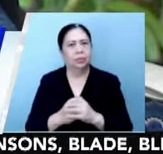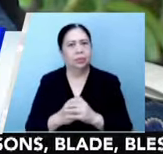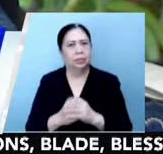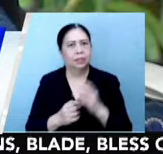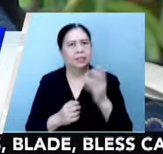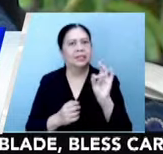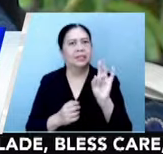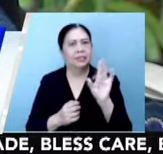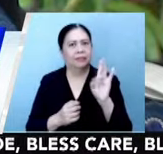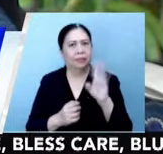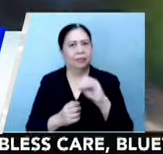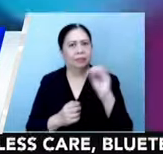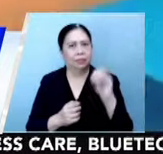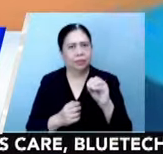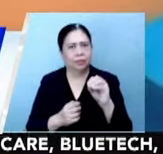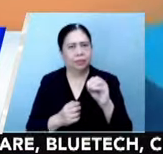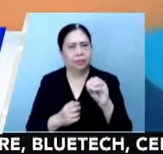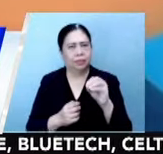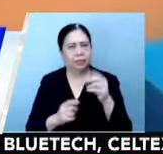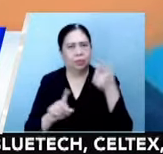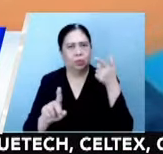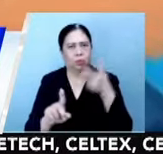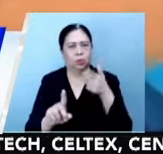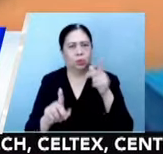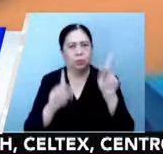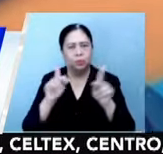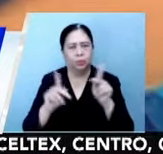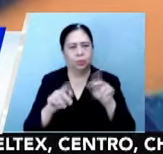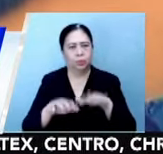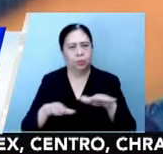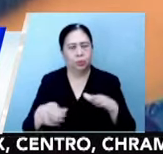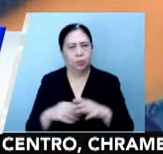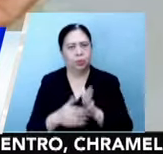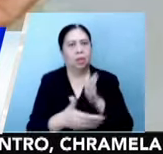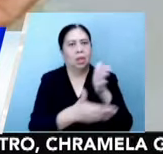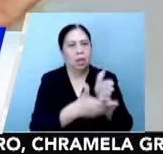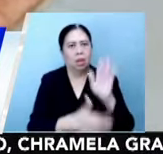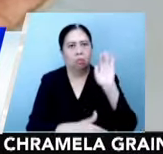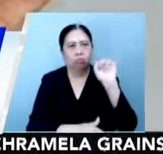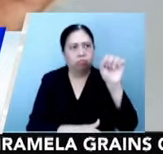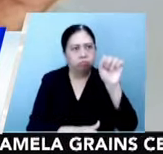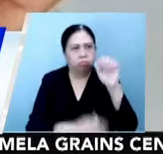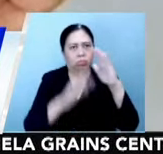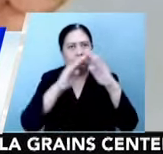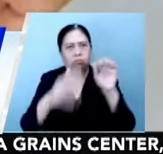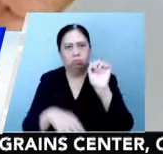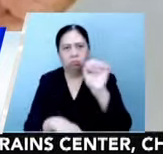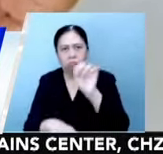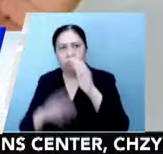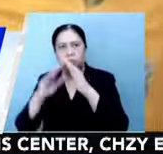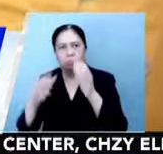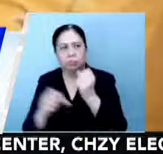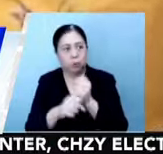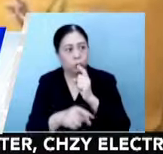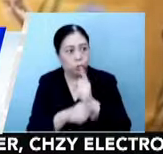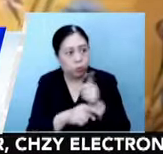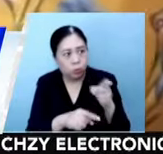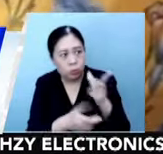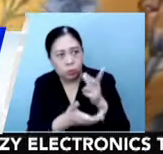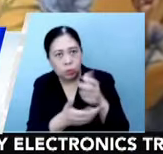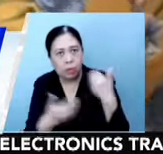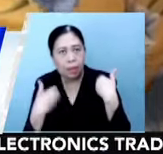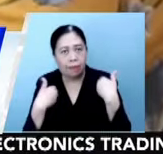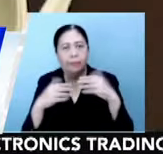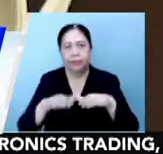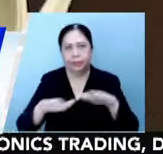17% of the target population. House-to-house vaccination na ang ginagawa ng mga otoridad para matiyak na mababakunahan ang mga bata.